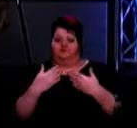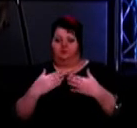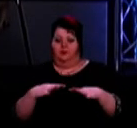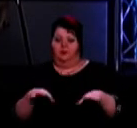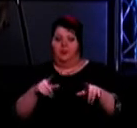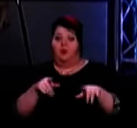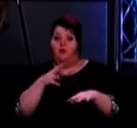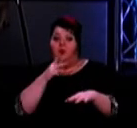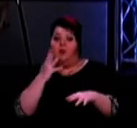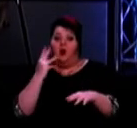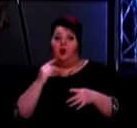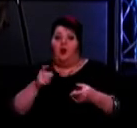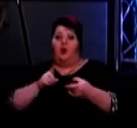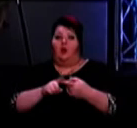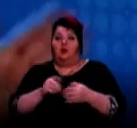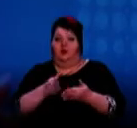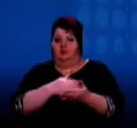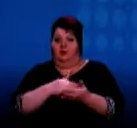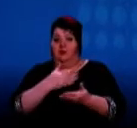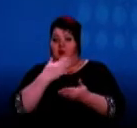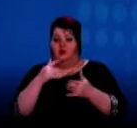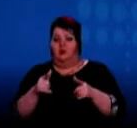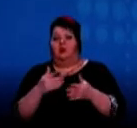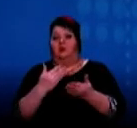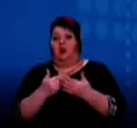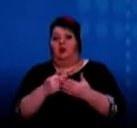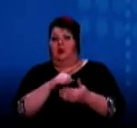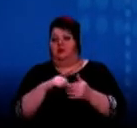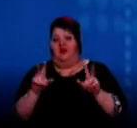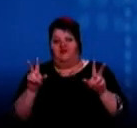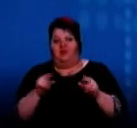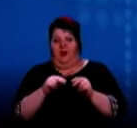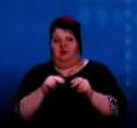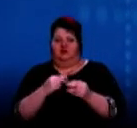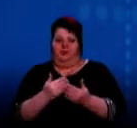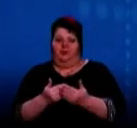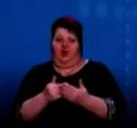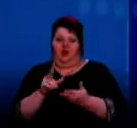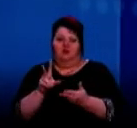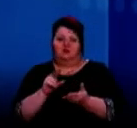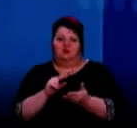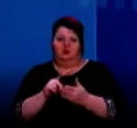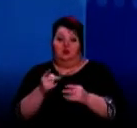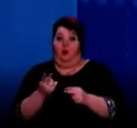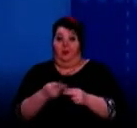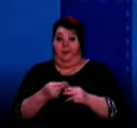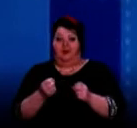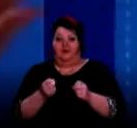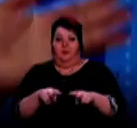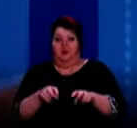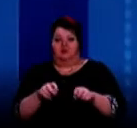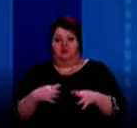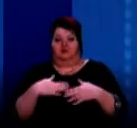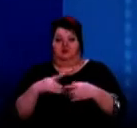коли взагалі немає контакту в тебе з людиною, це, мабуть, найвдаліший приклад, тому що це дійсно убезпечує тебе абсолютно від